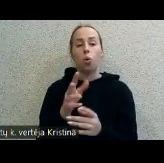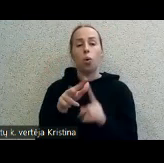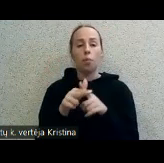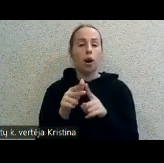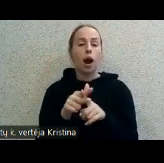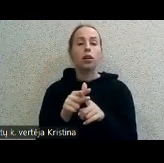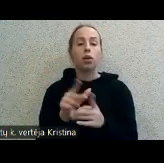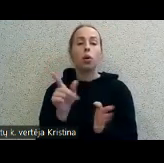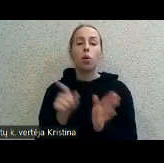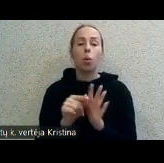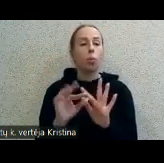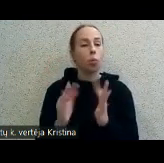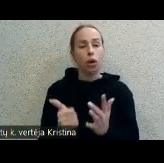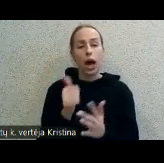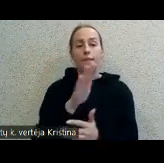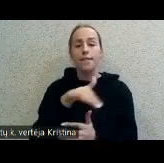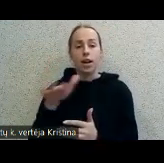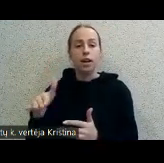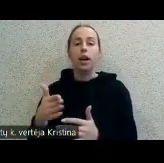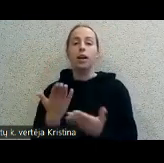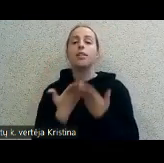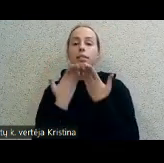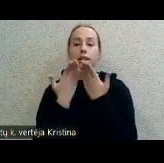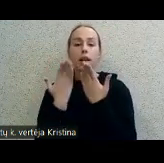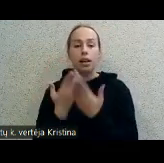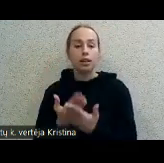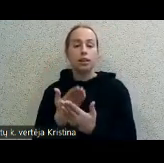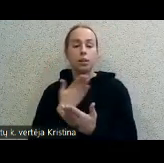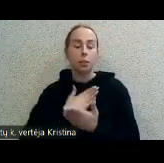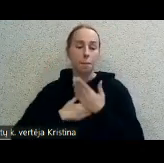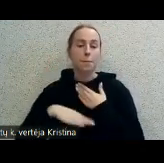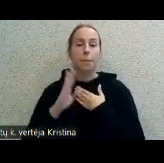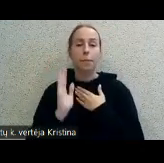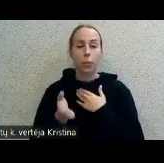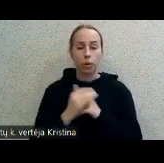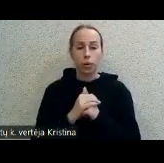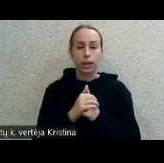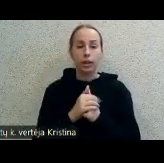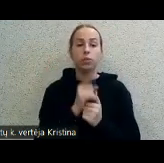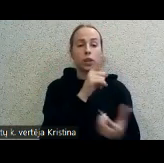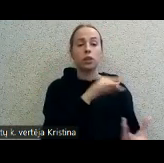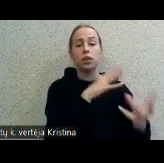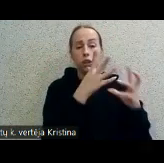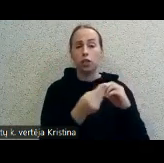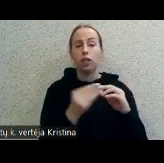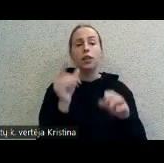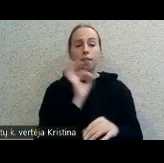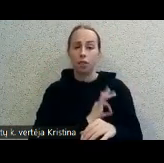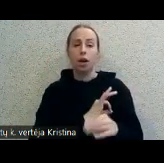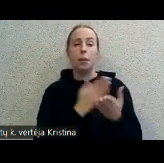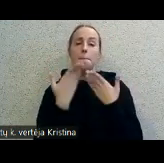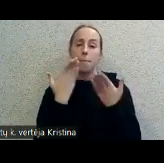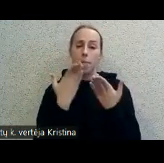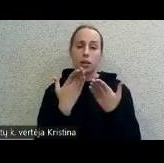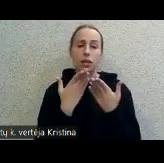norime, kad vaikai mėgautųsi skaitimo. Verta perskaityti šias išvadas ir šitą tyrimą.